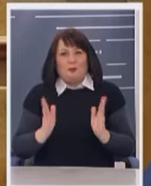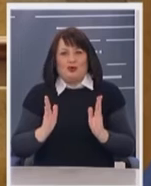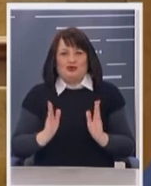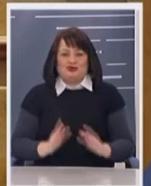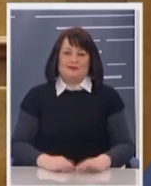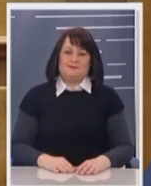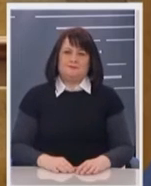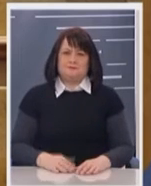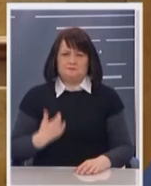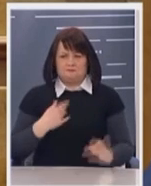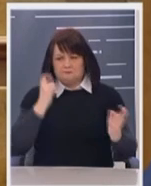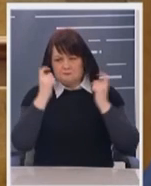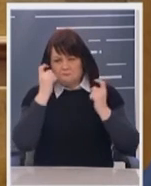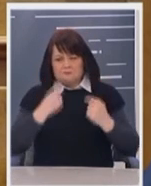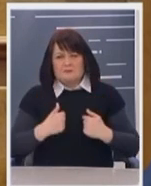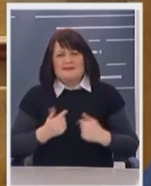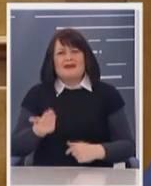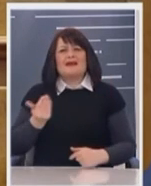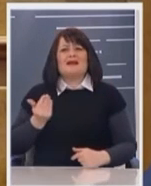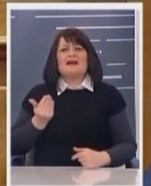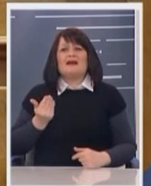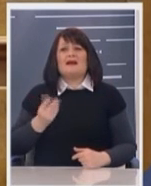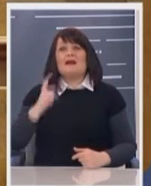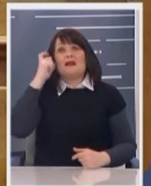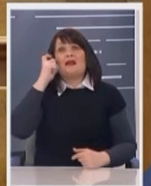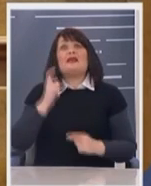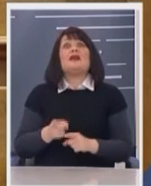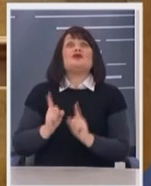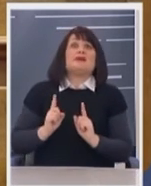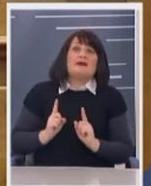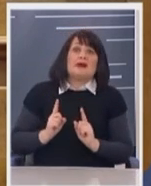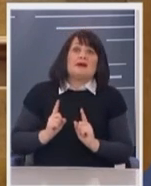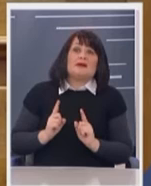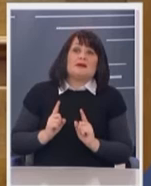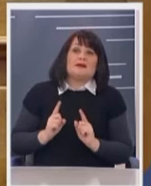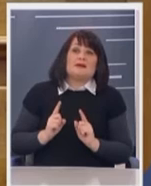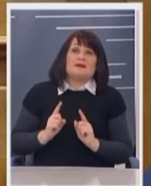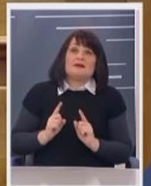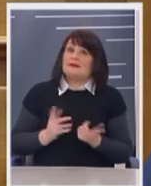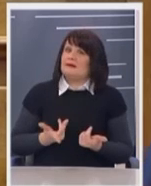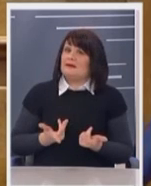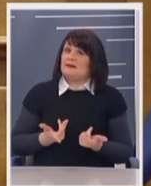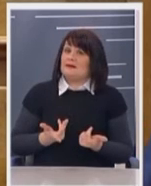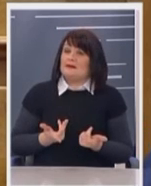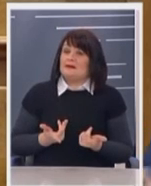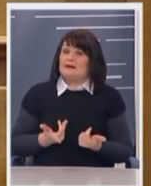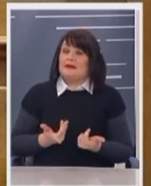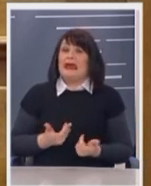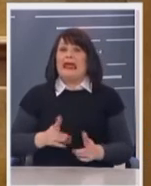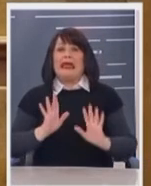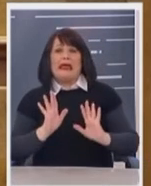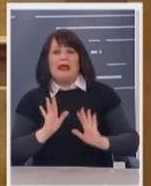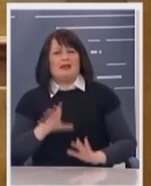Και αναρωτιέμαι, στους προηγούμενους δεν πέρασε αυτό από το μυαλό? Ή δεν είχαν καν το κίνητρο να